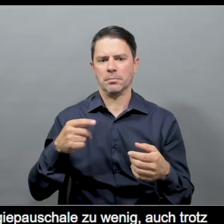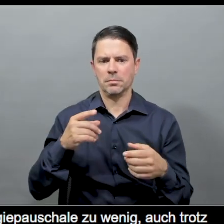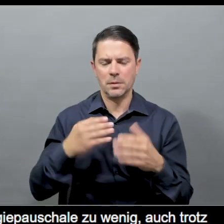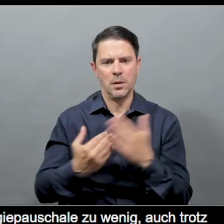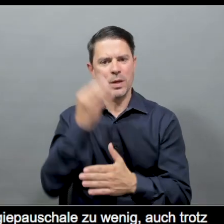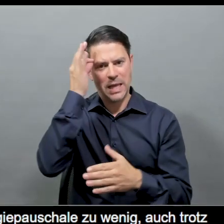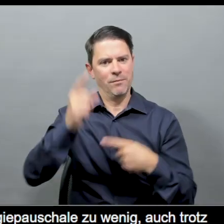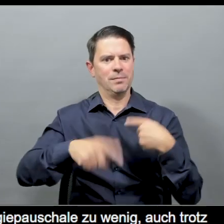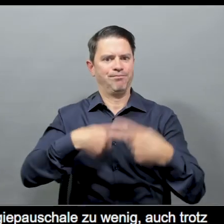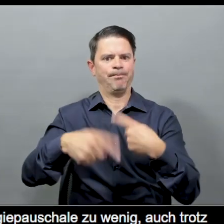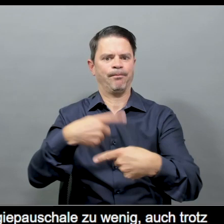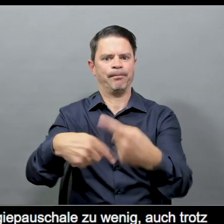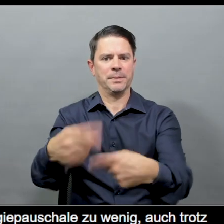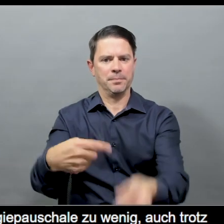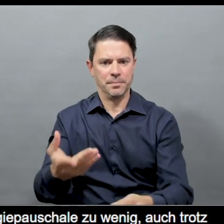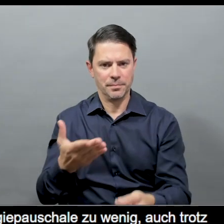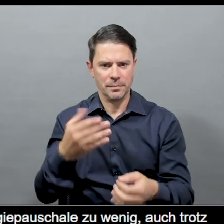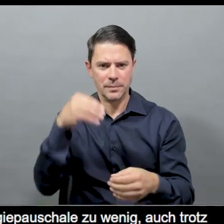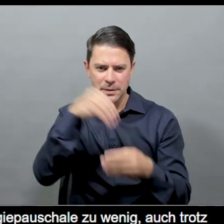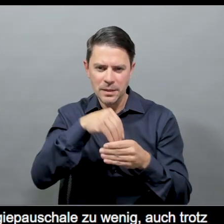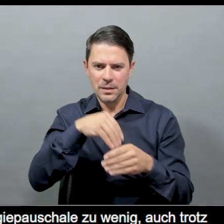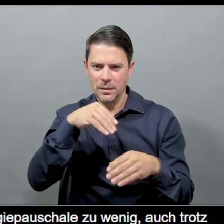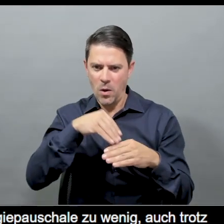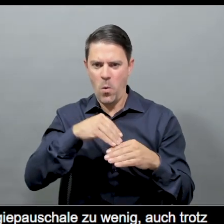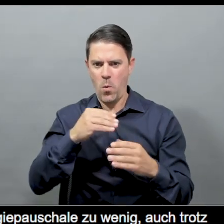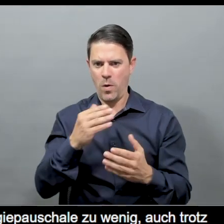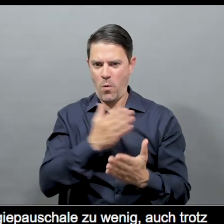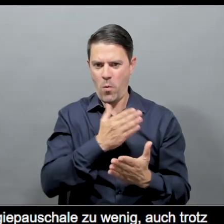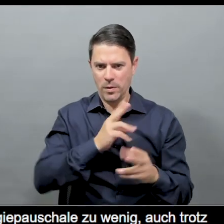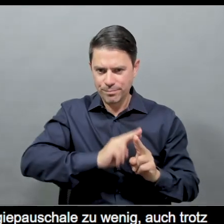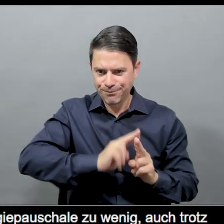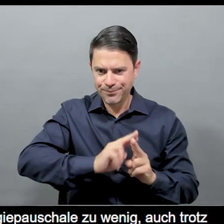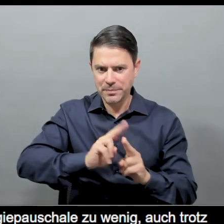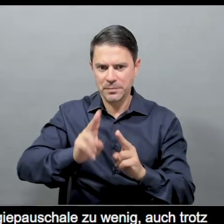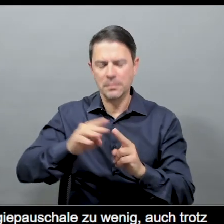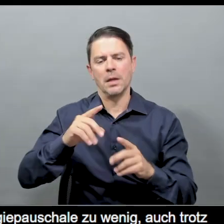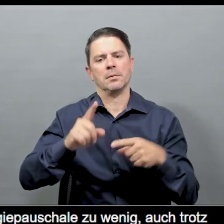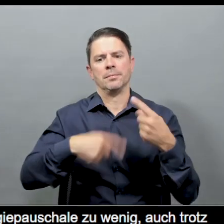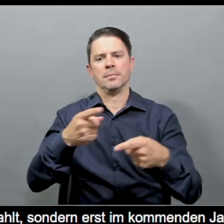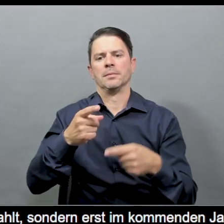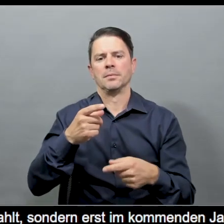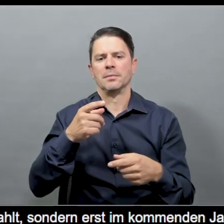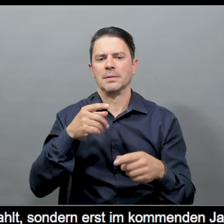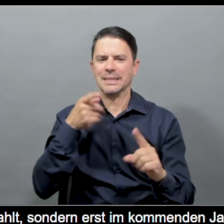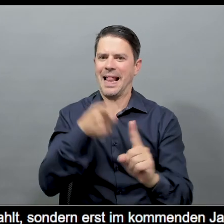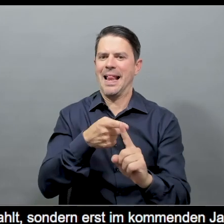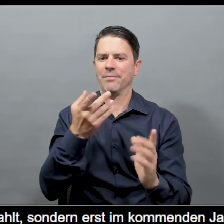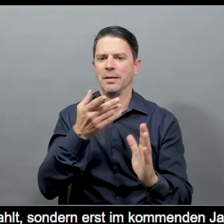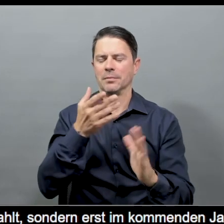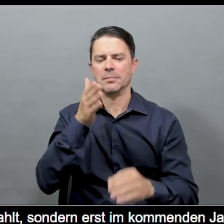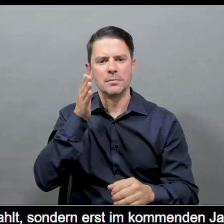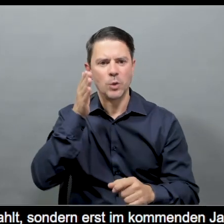Gesundheitsversorgung noch weiter verbessert werden kann, dass es eben auch in Zukunft Spitzenversorgung gibt und dass auch die Ausbildung auf